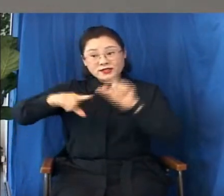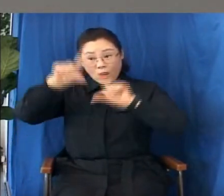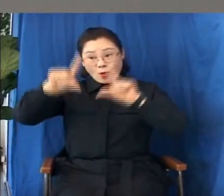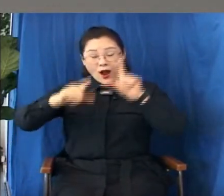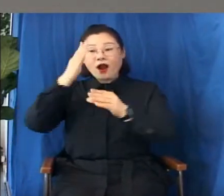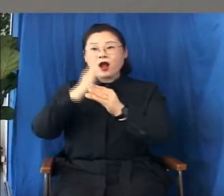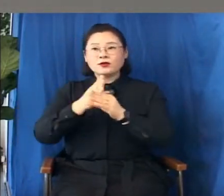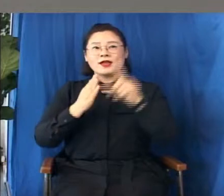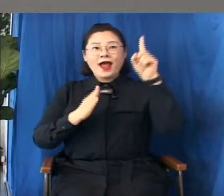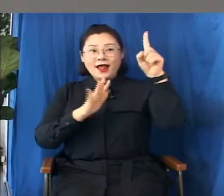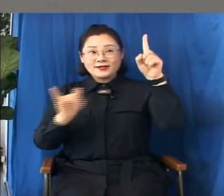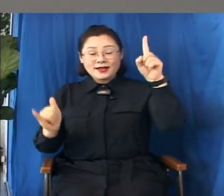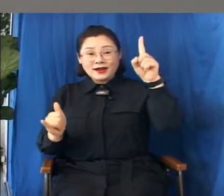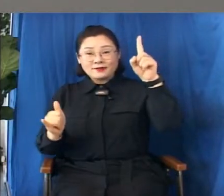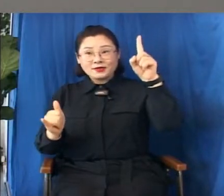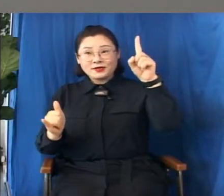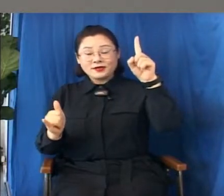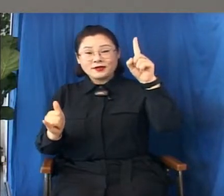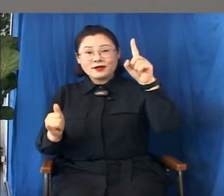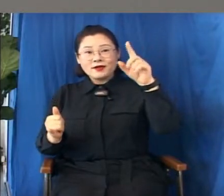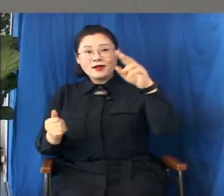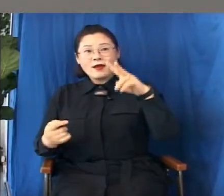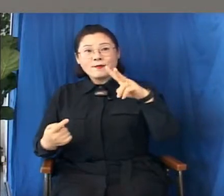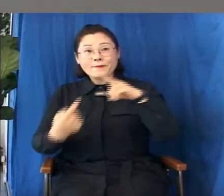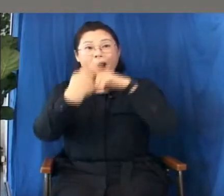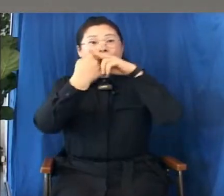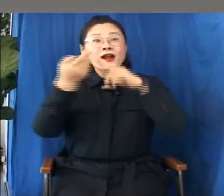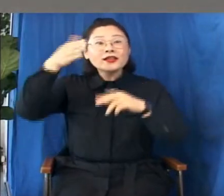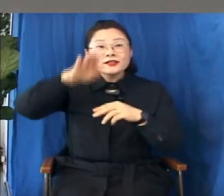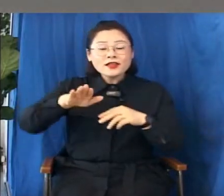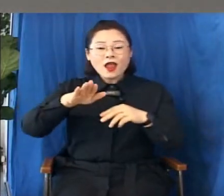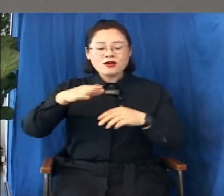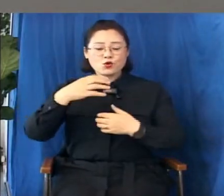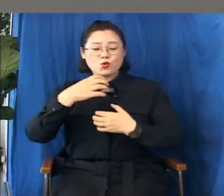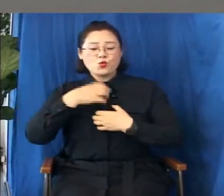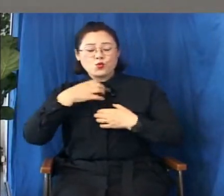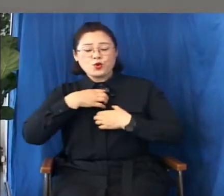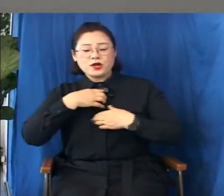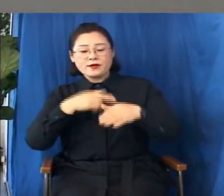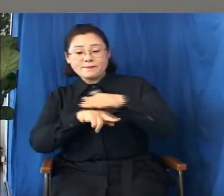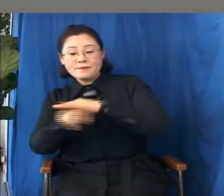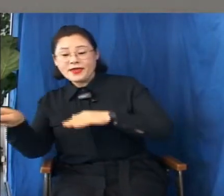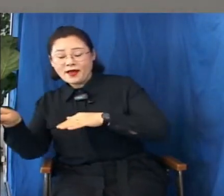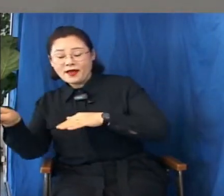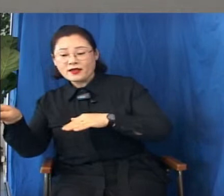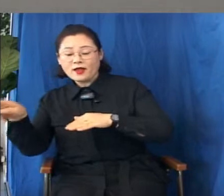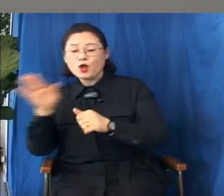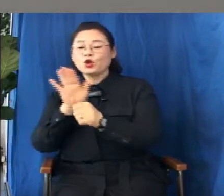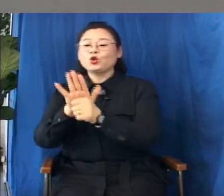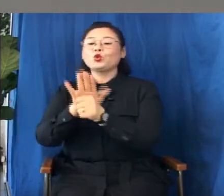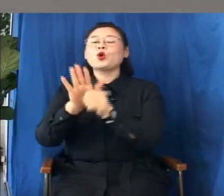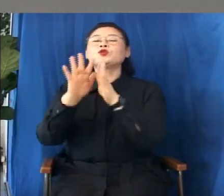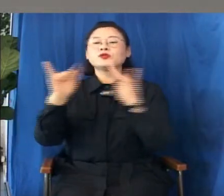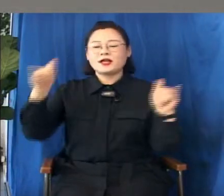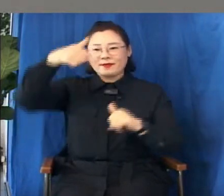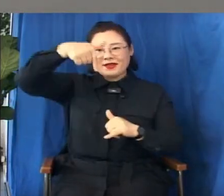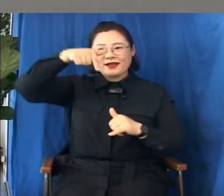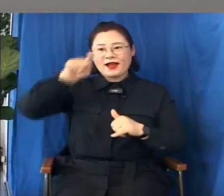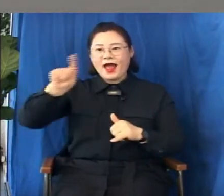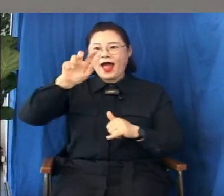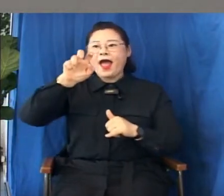사람이 드러났는데 드러나서 그 위기를 모면하게 해주는 그런 사람이 오늘